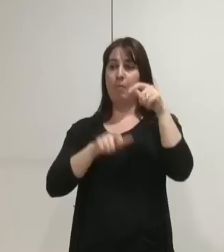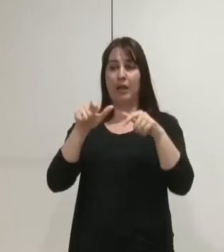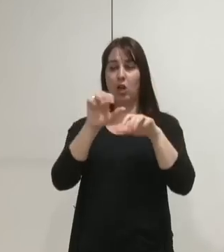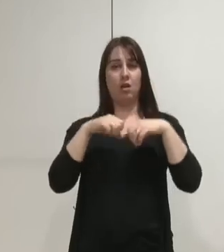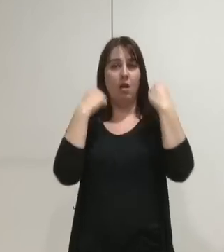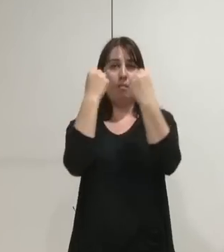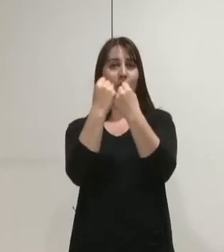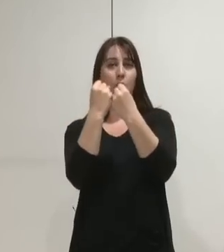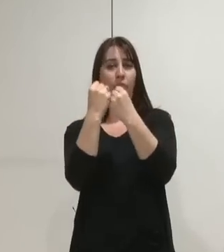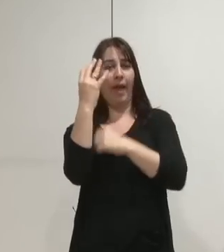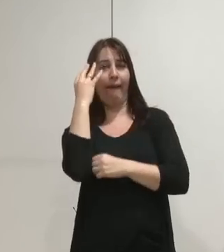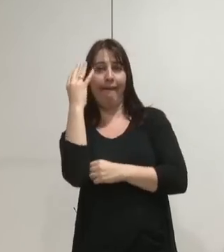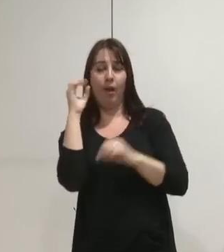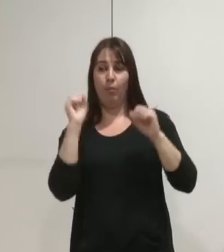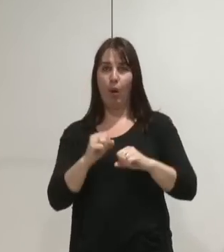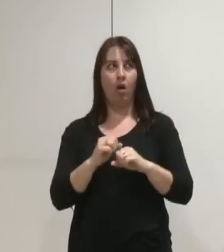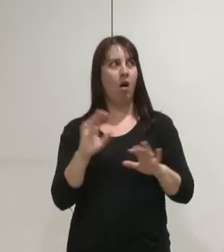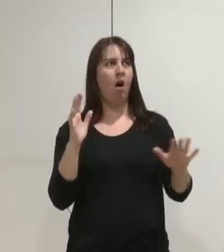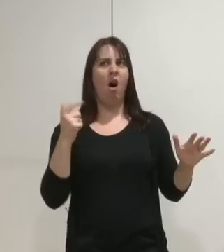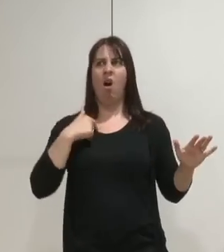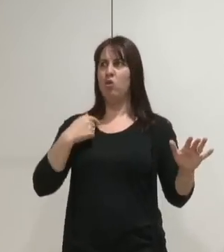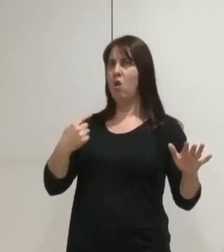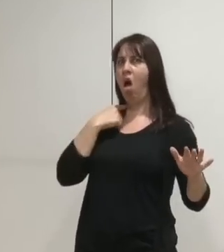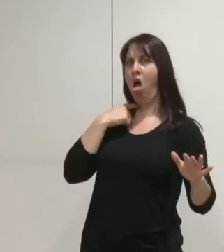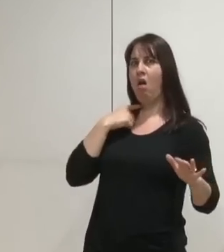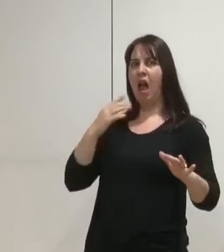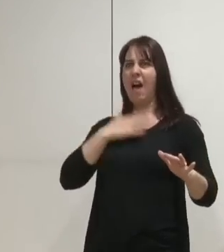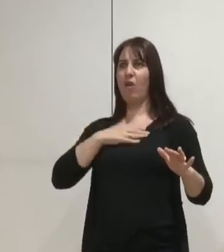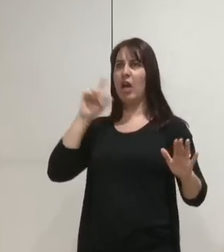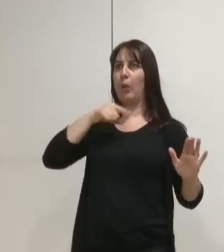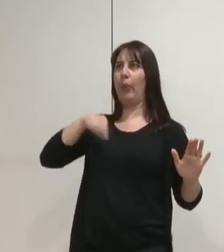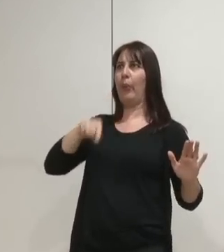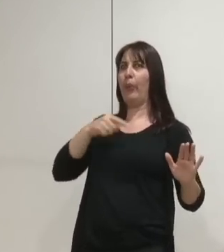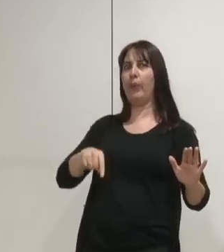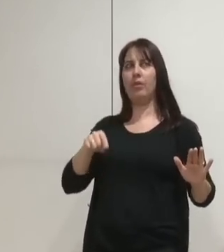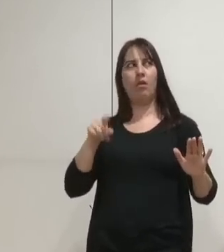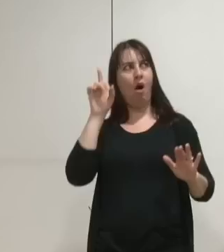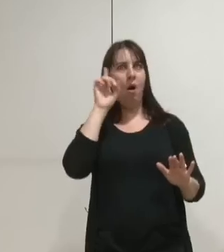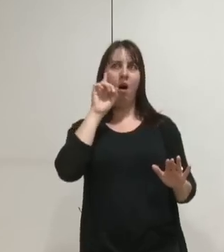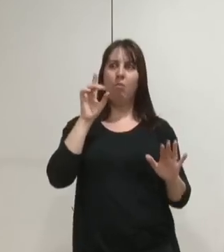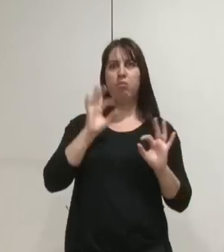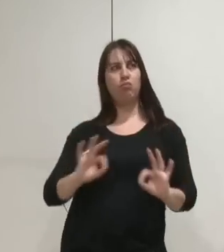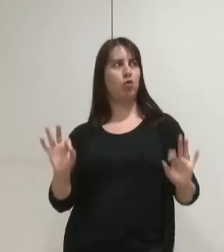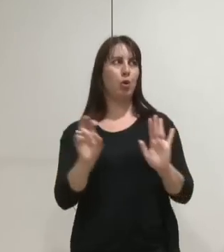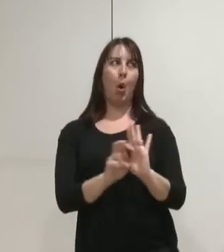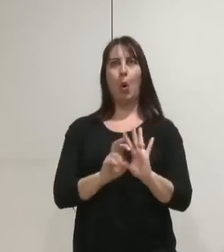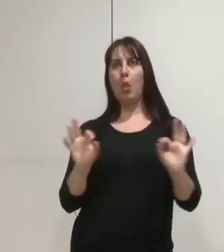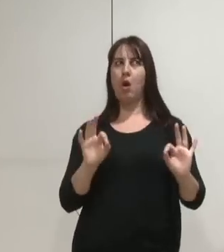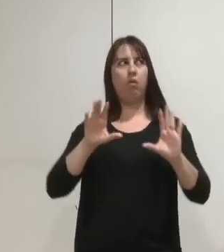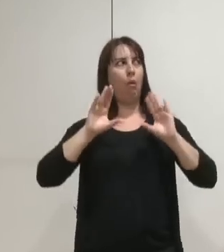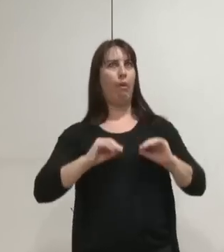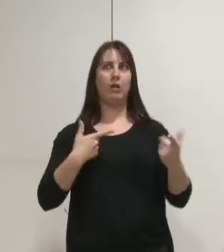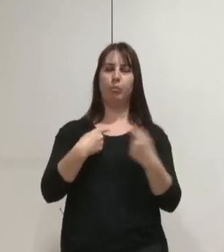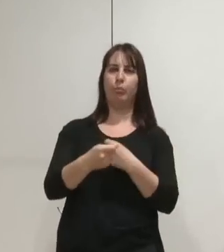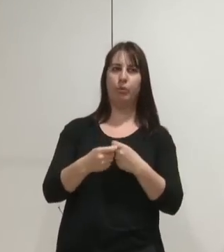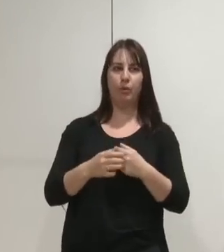allait leur priver leur faire perdre certains avantage et finalement une certaine raison d'être dans la bonne petite ville de Grenoble